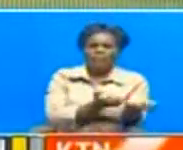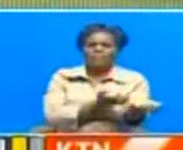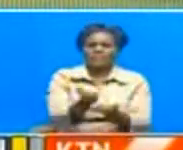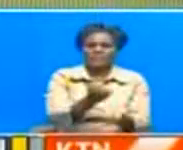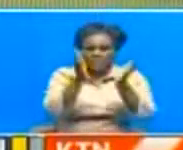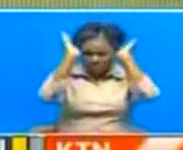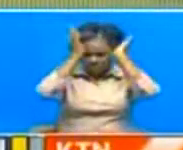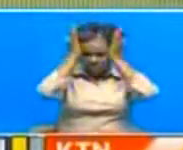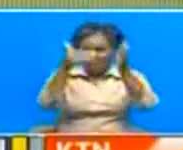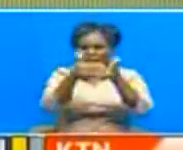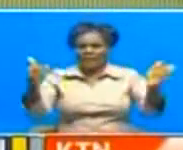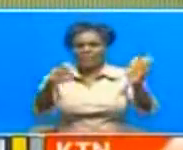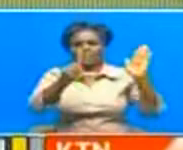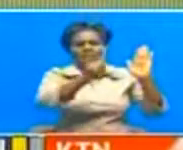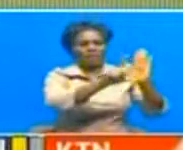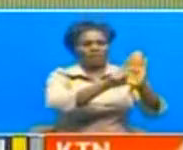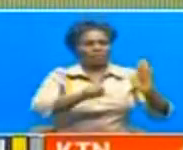punda kinyume cha sheria.